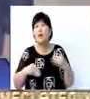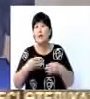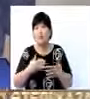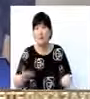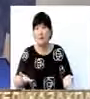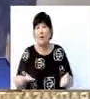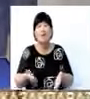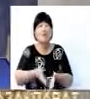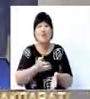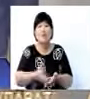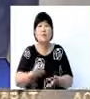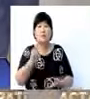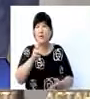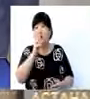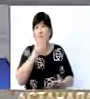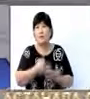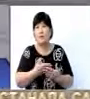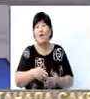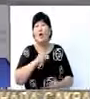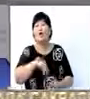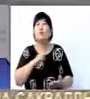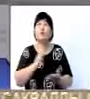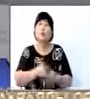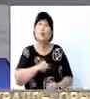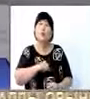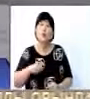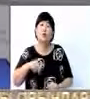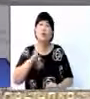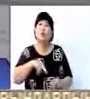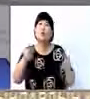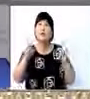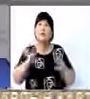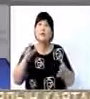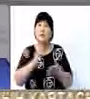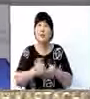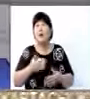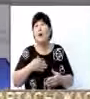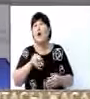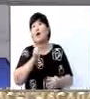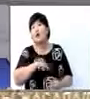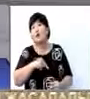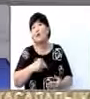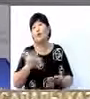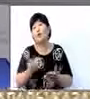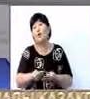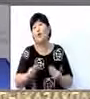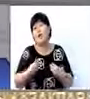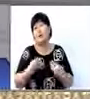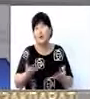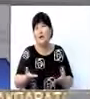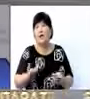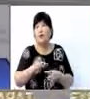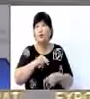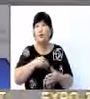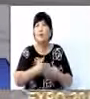бар, жетпейді ол бір қаражатпен, мысалға. Жұмыс болса деп, енді өзімде жұмыс істесем ба деп отырмын, маған да бір жұмыс болса, табылса, жұмыс